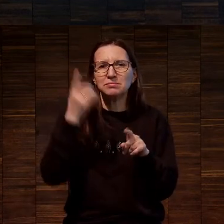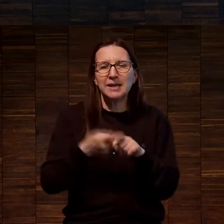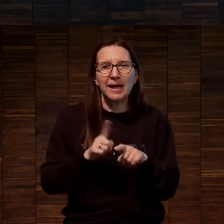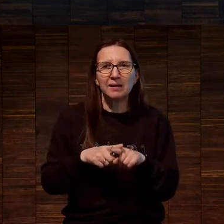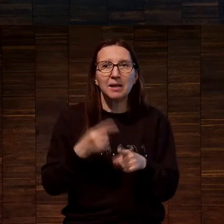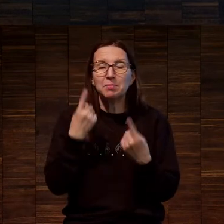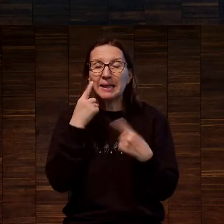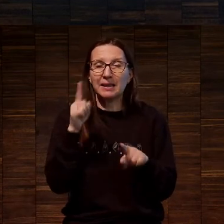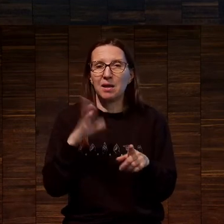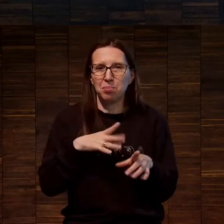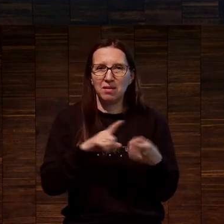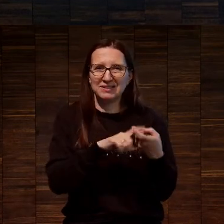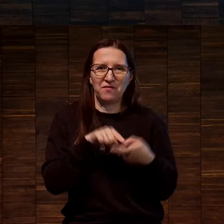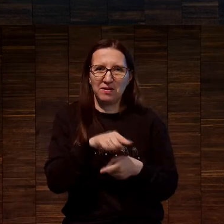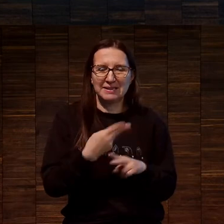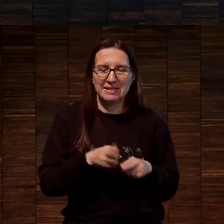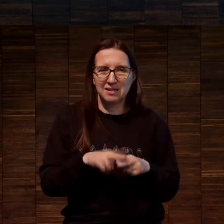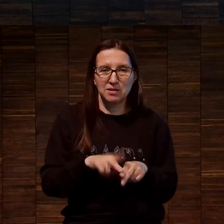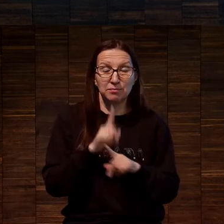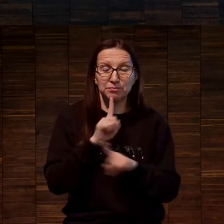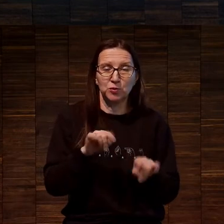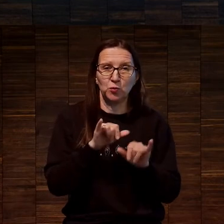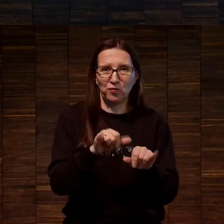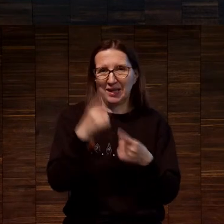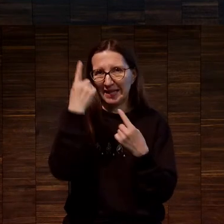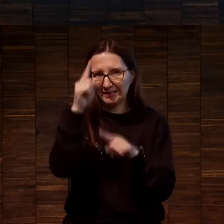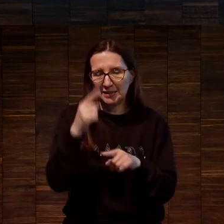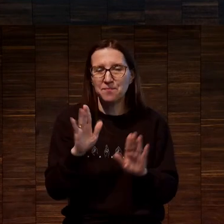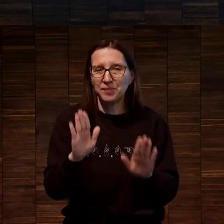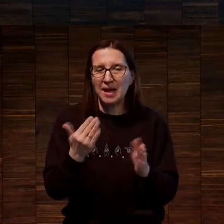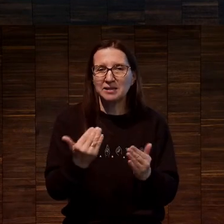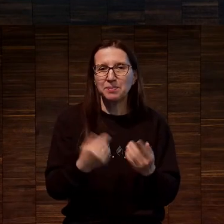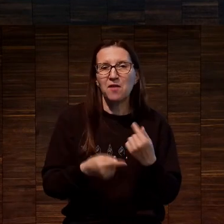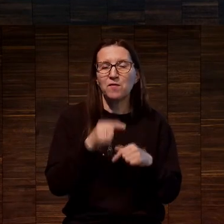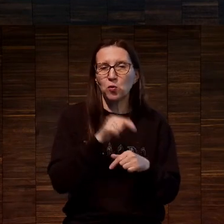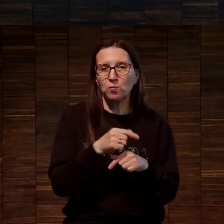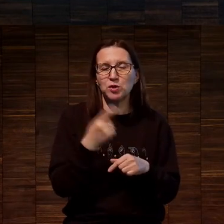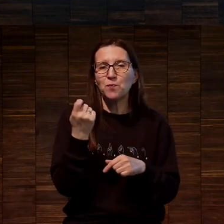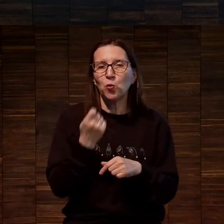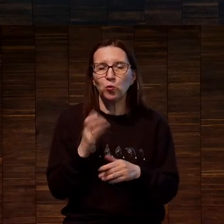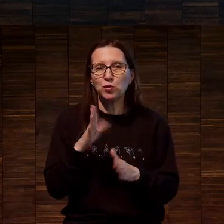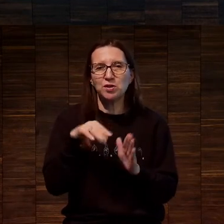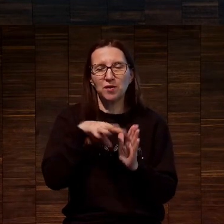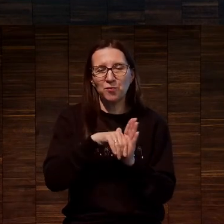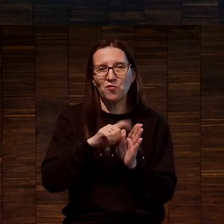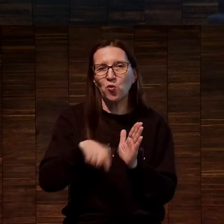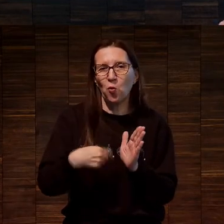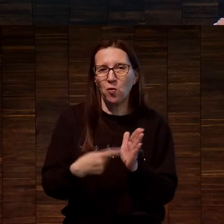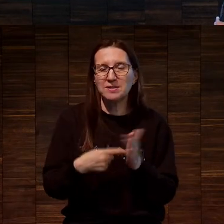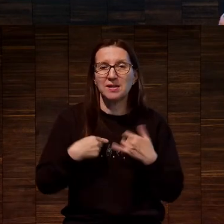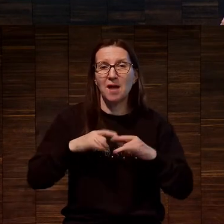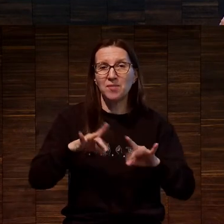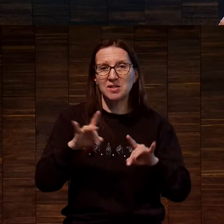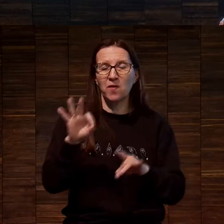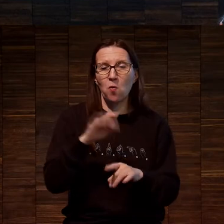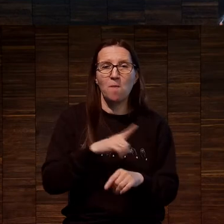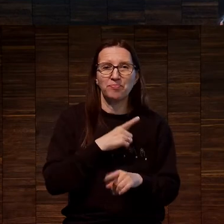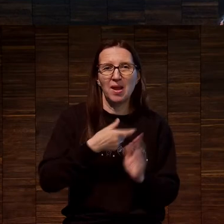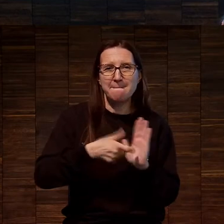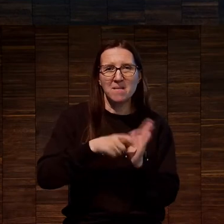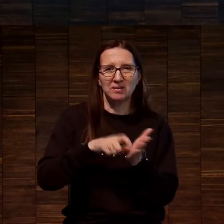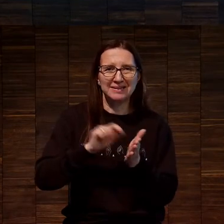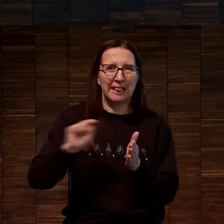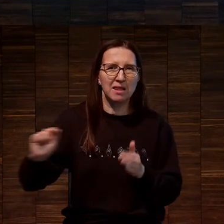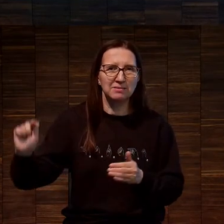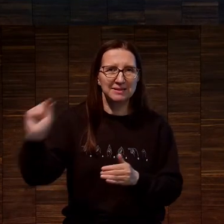невероятная твоя идея, связанная с этим. Итак, давайте вернемся к художнику в городе. И мы говорили уже о мастерских, которые по большей